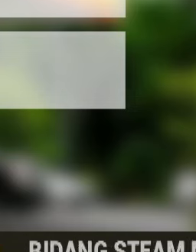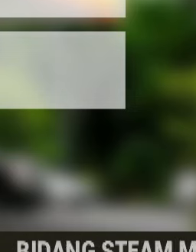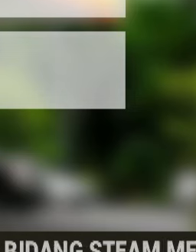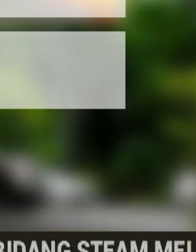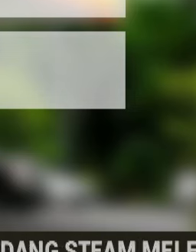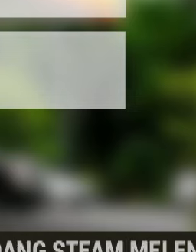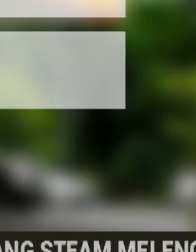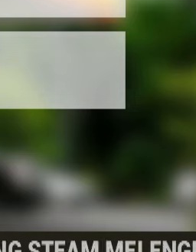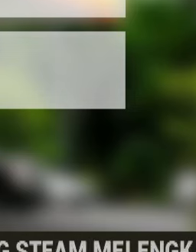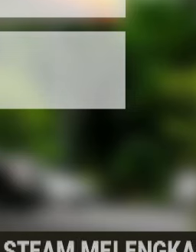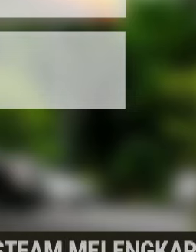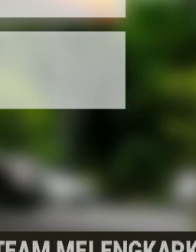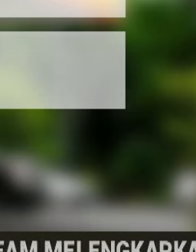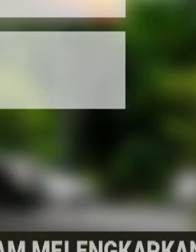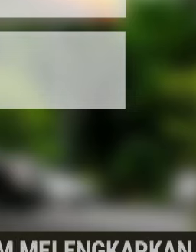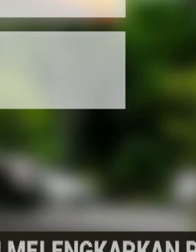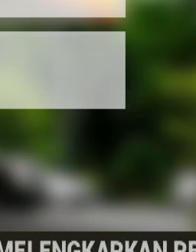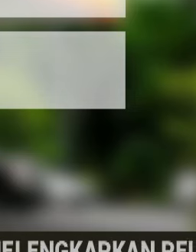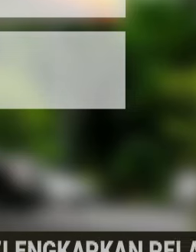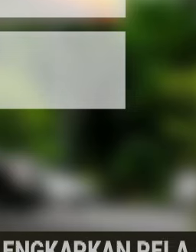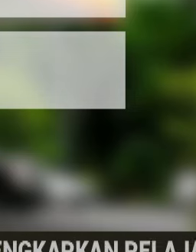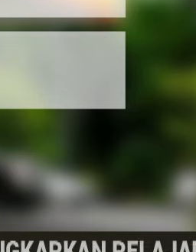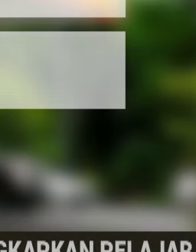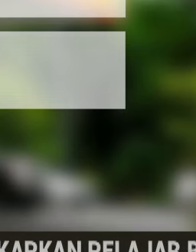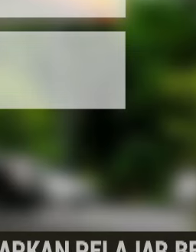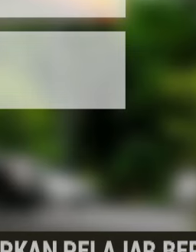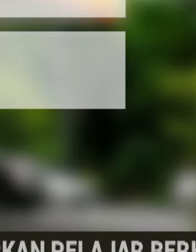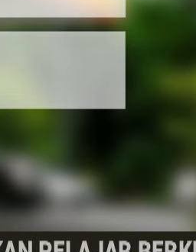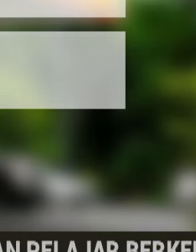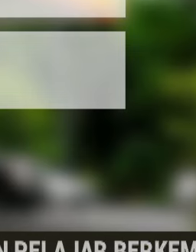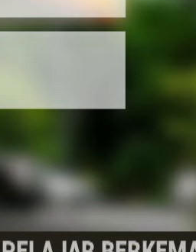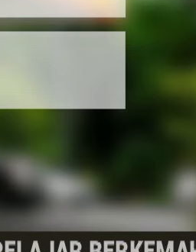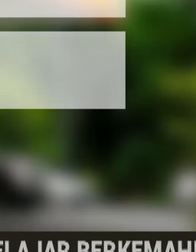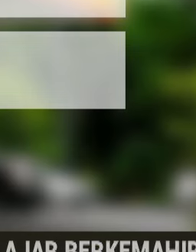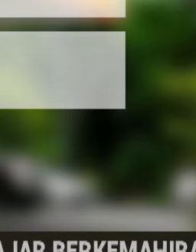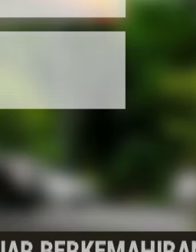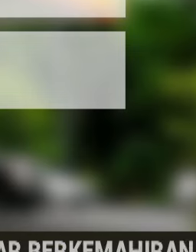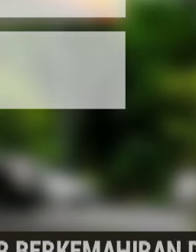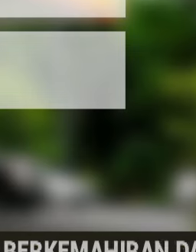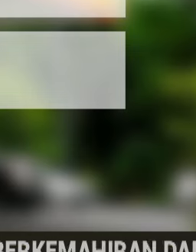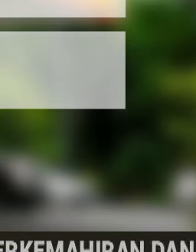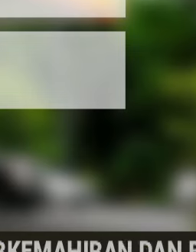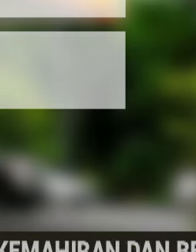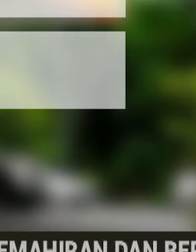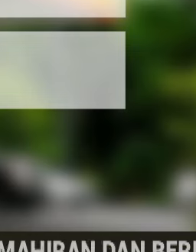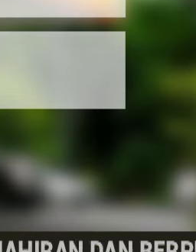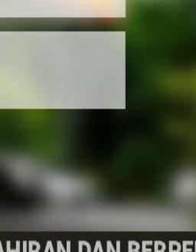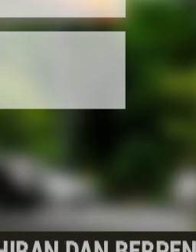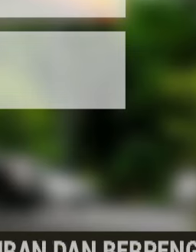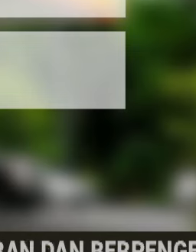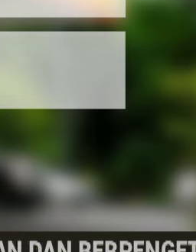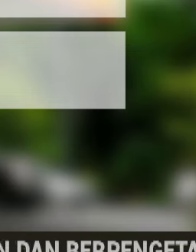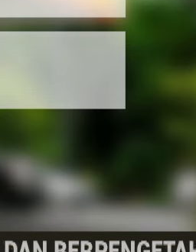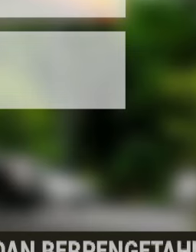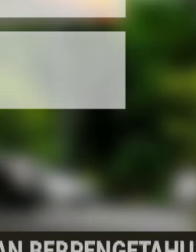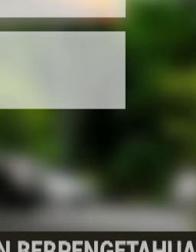dan penelitian tersebut, stesen-stesen minyak akan ditutup bermula pukul 9 pagi hingga selesai dengan anggaran pelaksanaannya